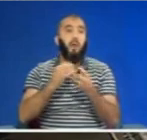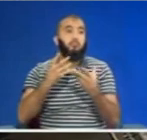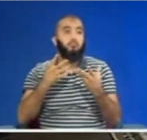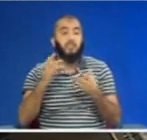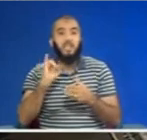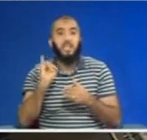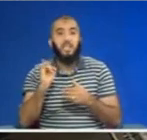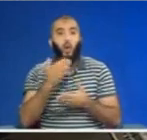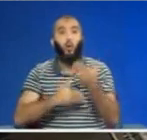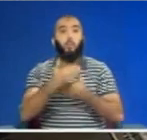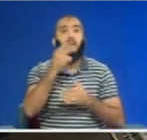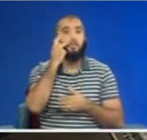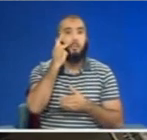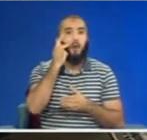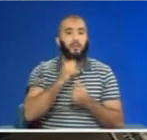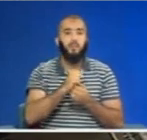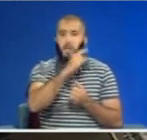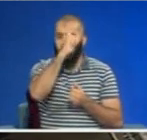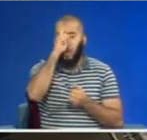تسمعين الجواب. شكرا،